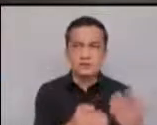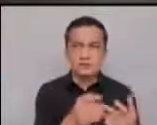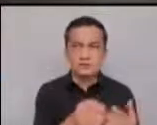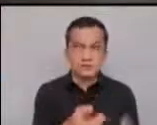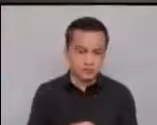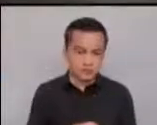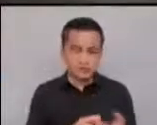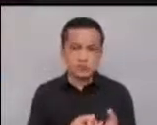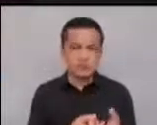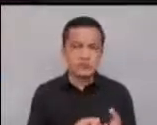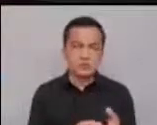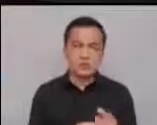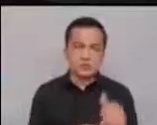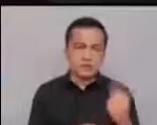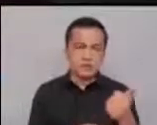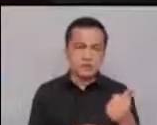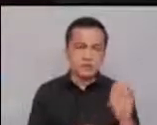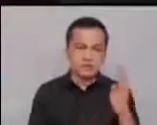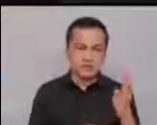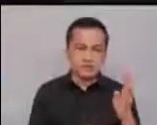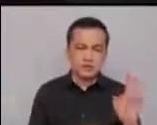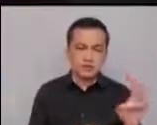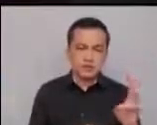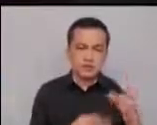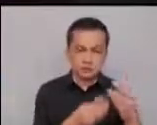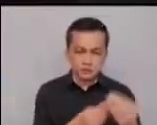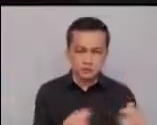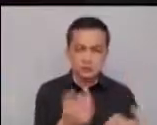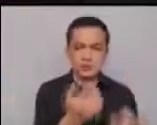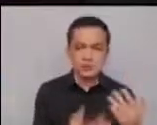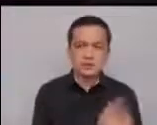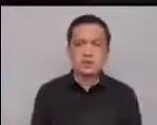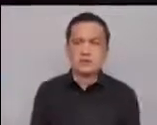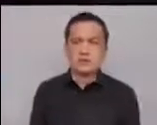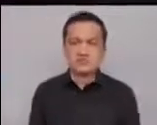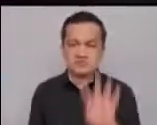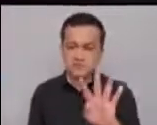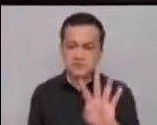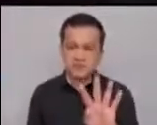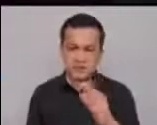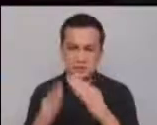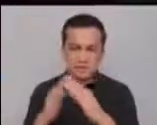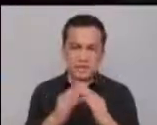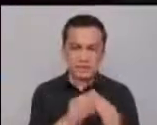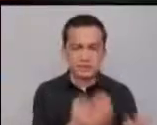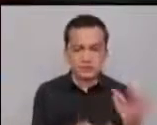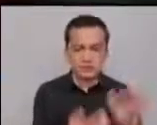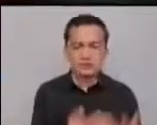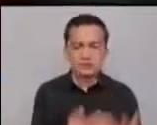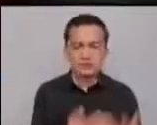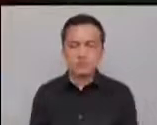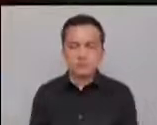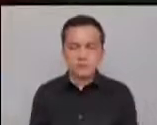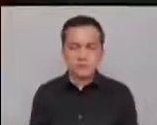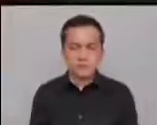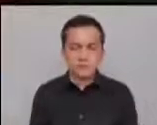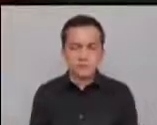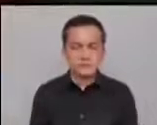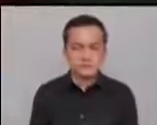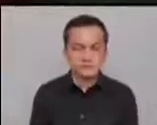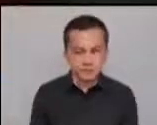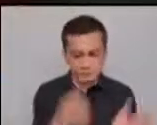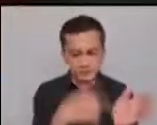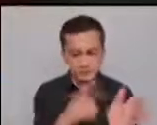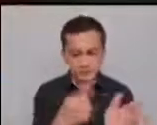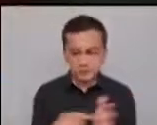Dakong 10:47 ng gabi, nasa 4 na mga bahay ang nadamay sa sunog. Iniimbestigahan pa sa ngayon ang sanhi ng